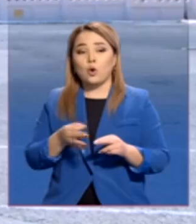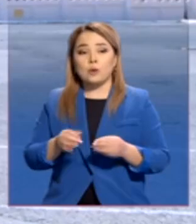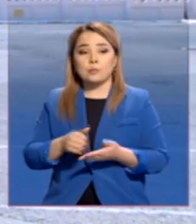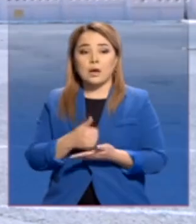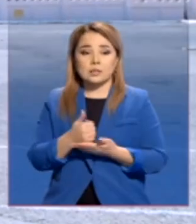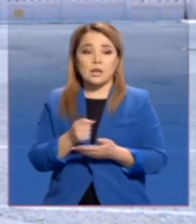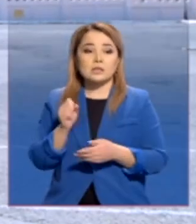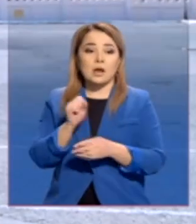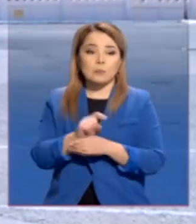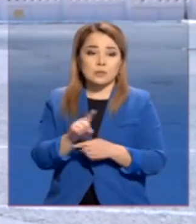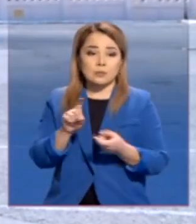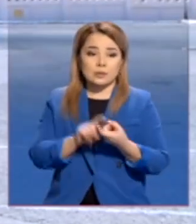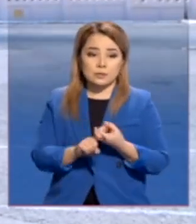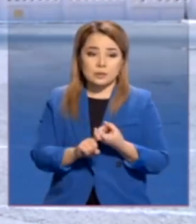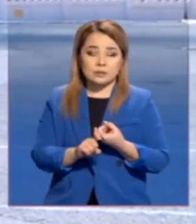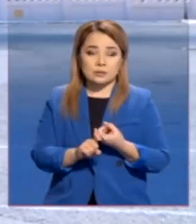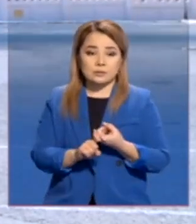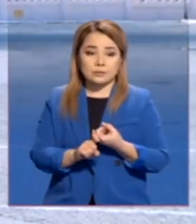әкімінің тапсырмасымен